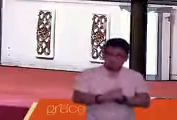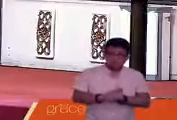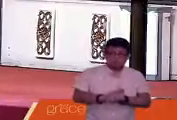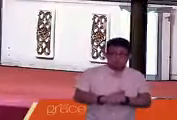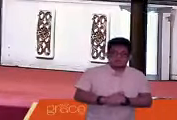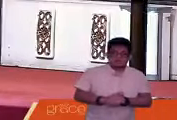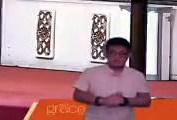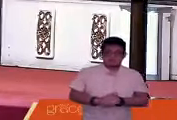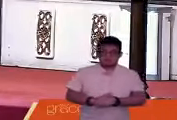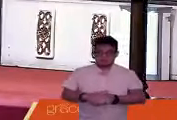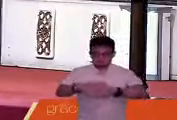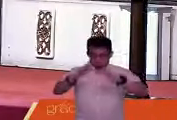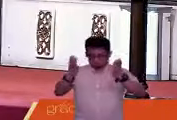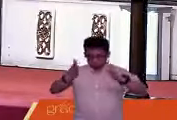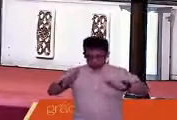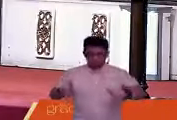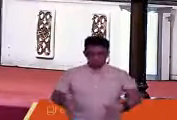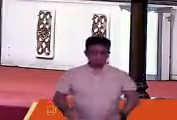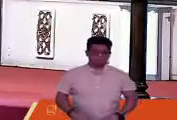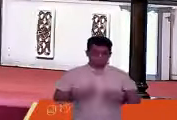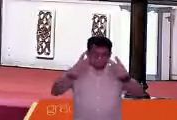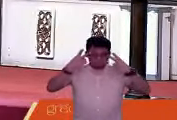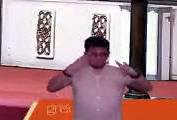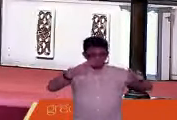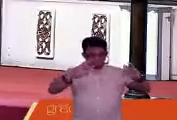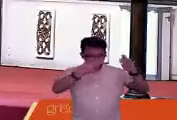Nakakita bitaw og nindot og lawas bagwapa.